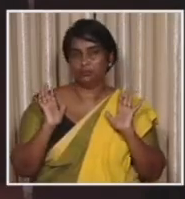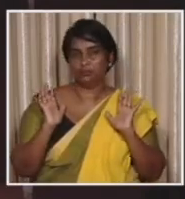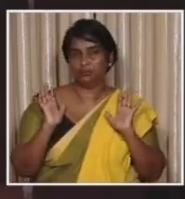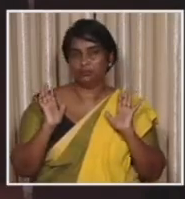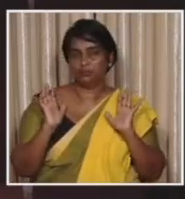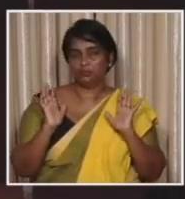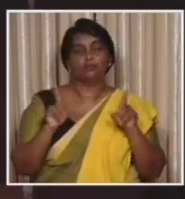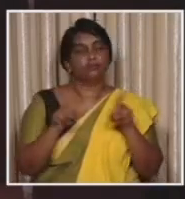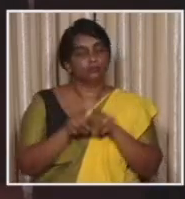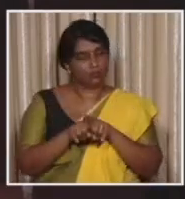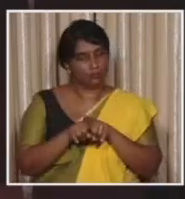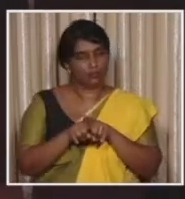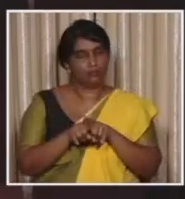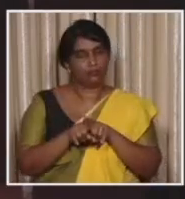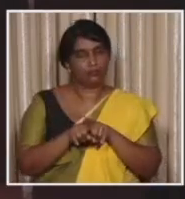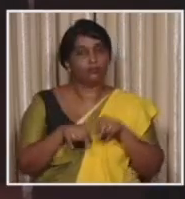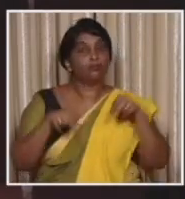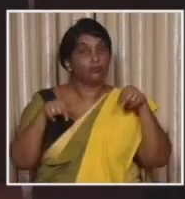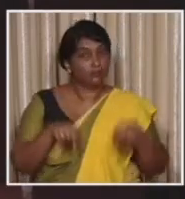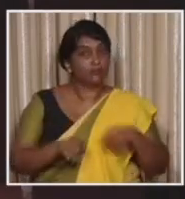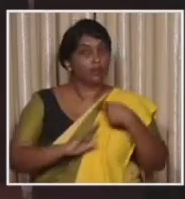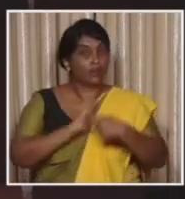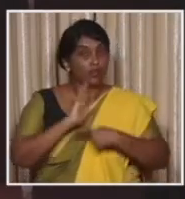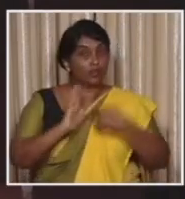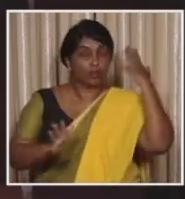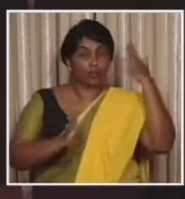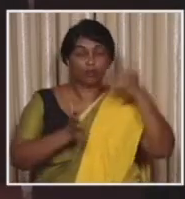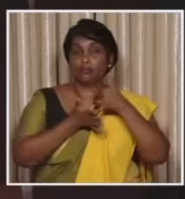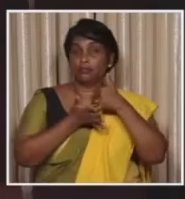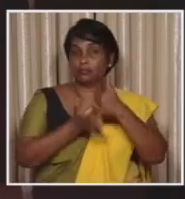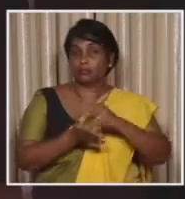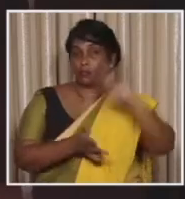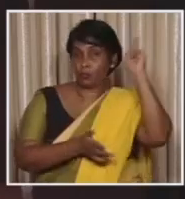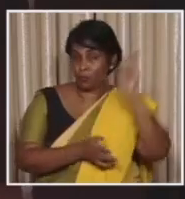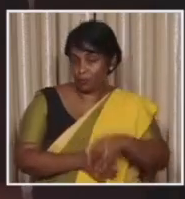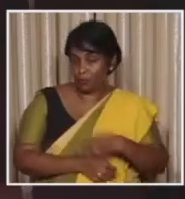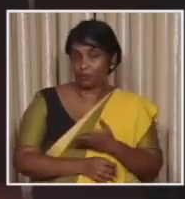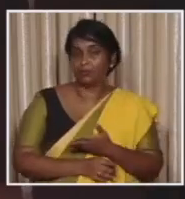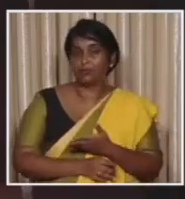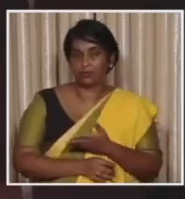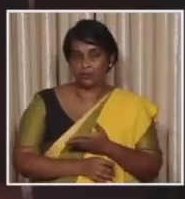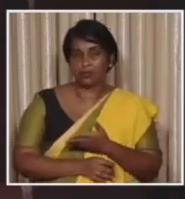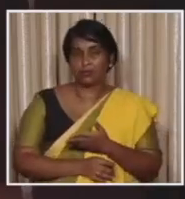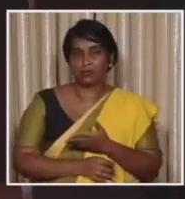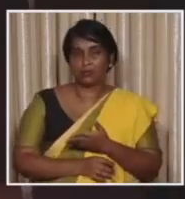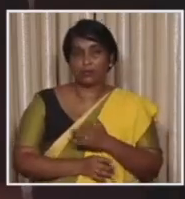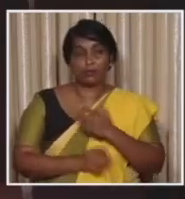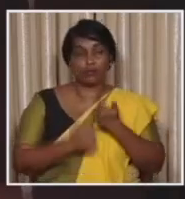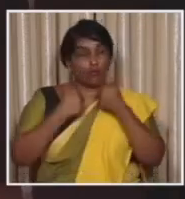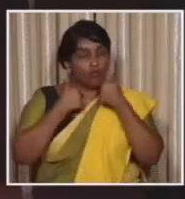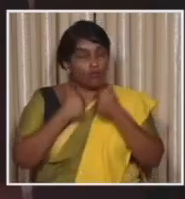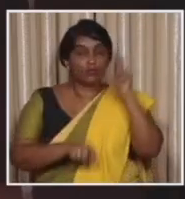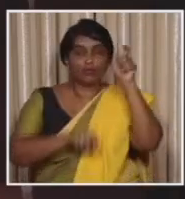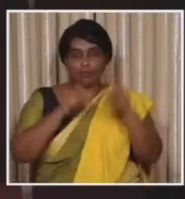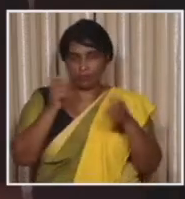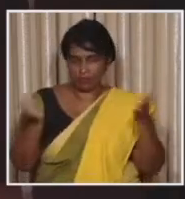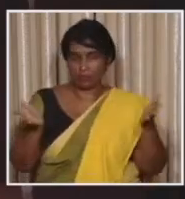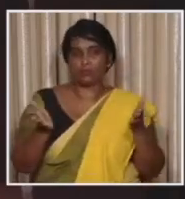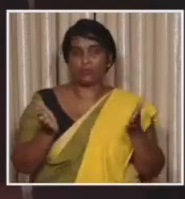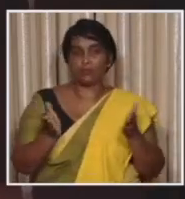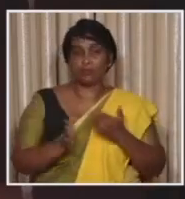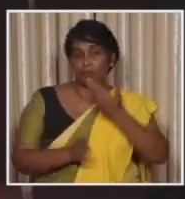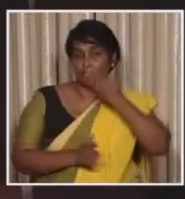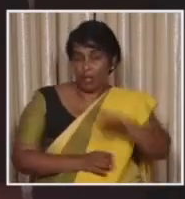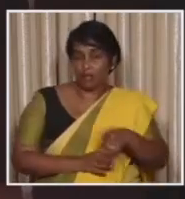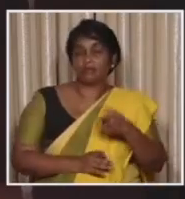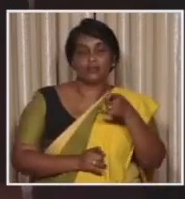ඒ නිසා මේ රට ලෝක ශූරයින් බවට පත් කරපු වීරයෝ ඉන්නවා